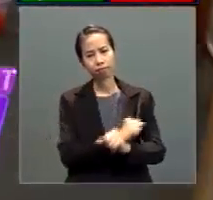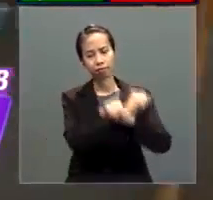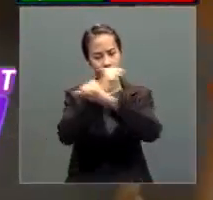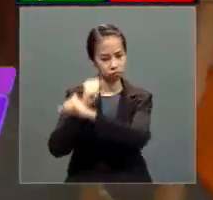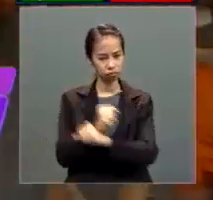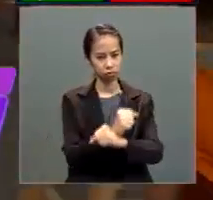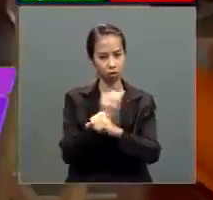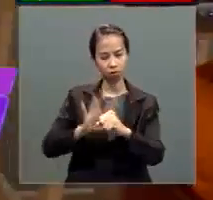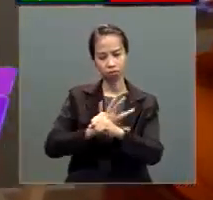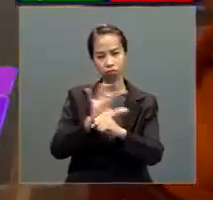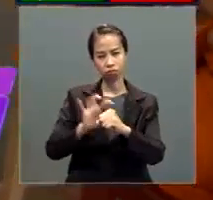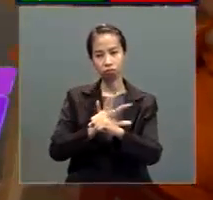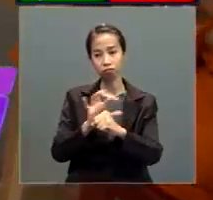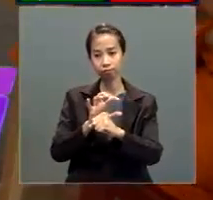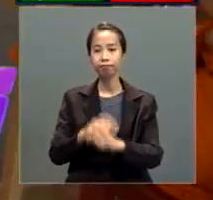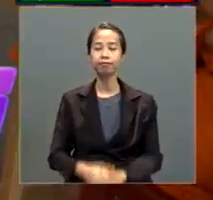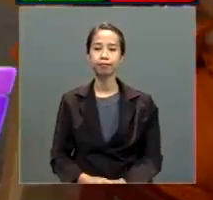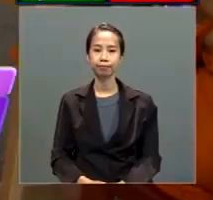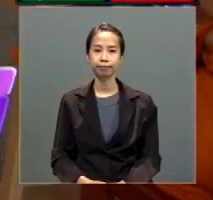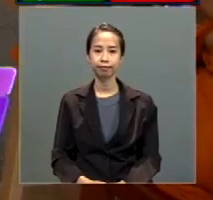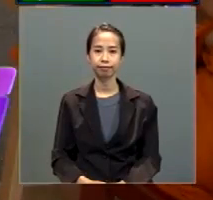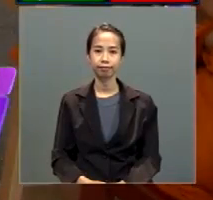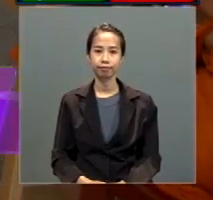สโควิด-19